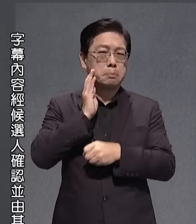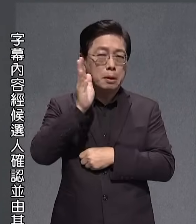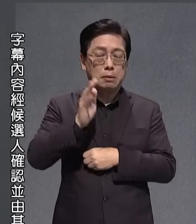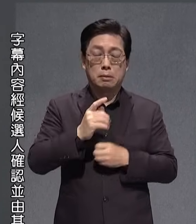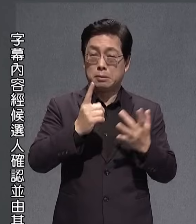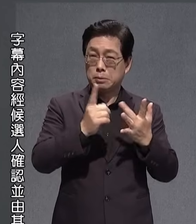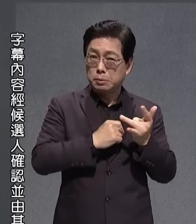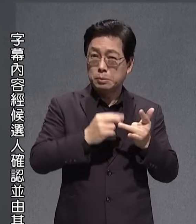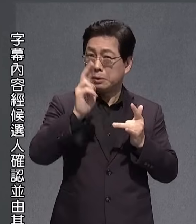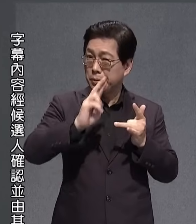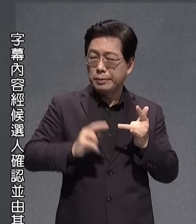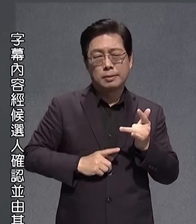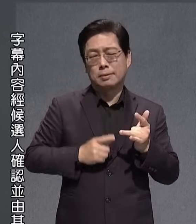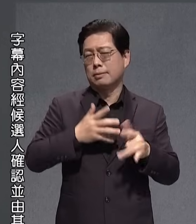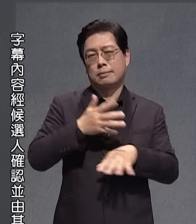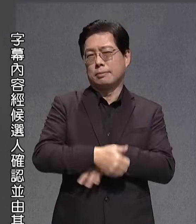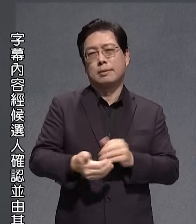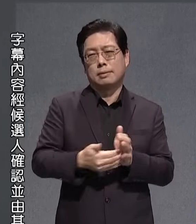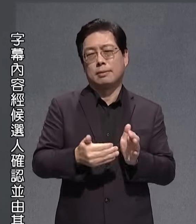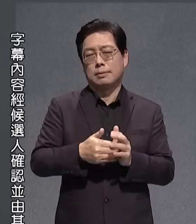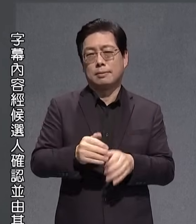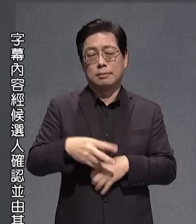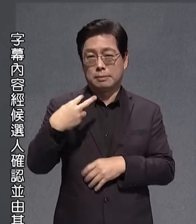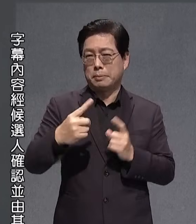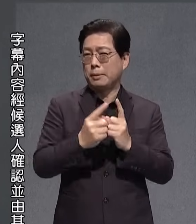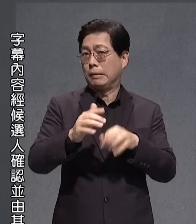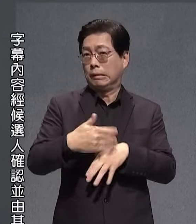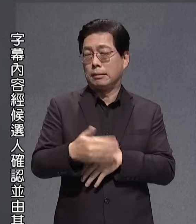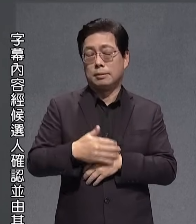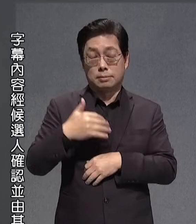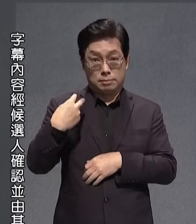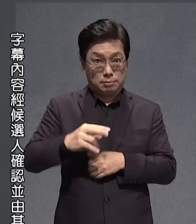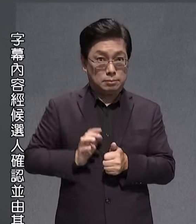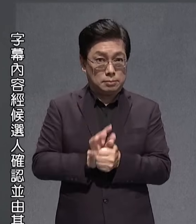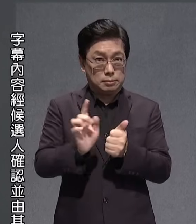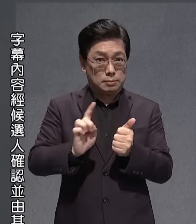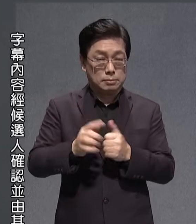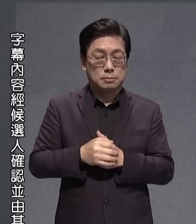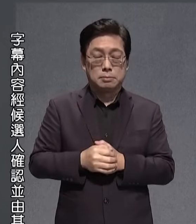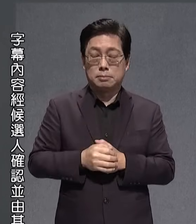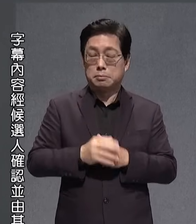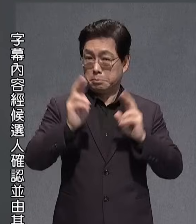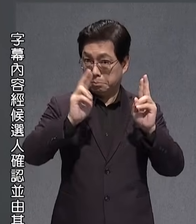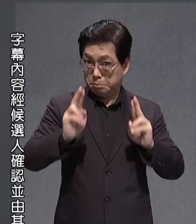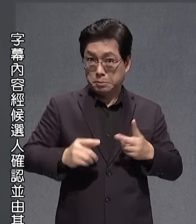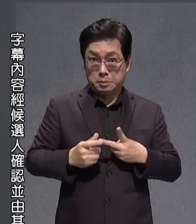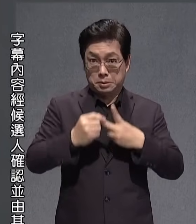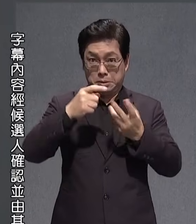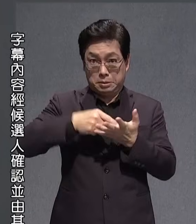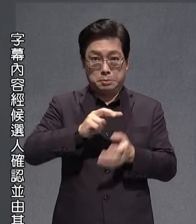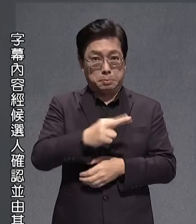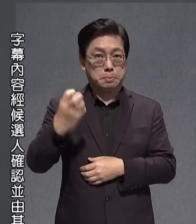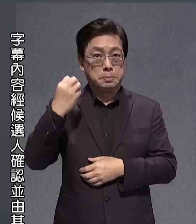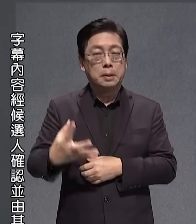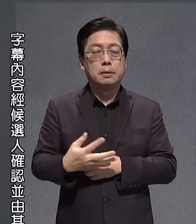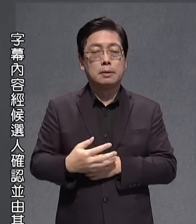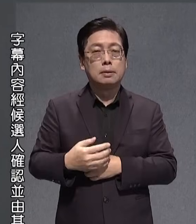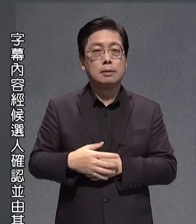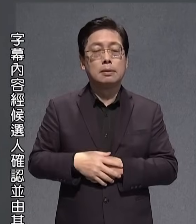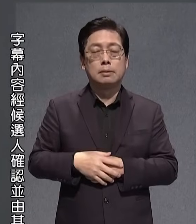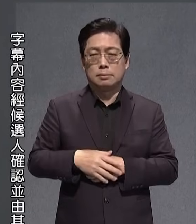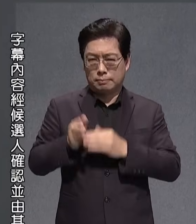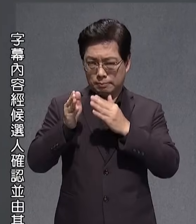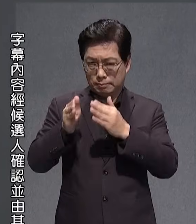电的时代已经过去。我们最重要的是要推动能源的第二次转型，也就是发